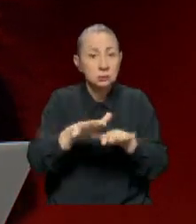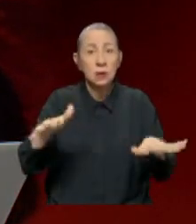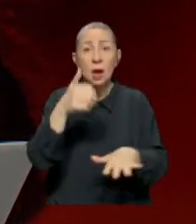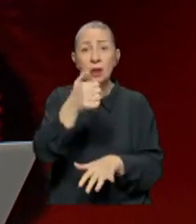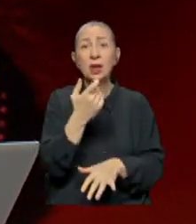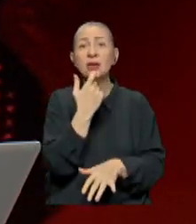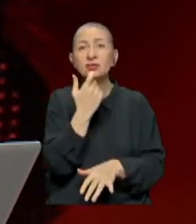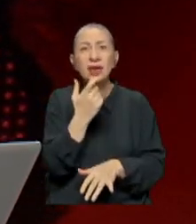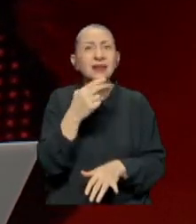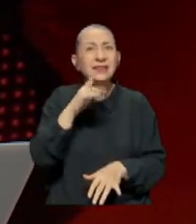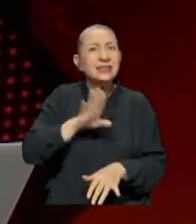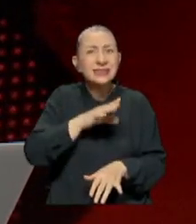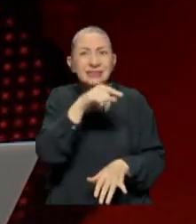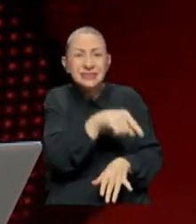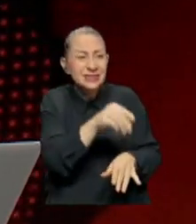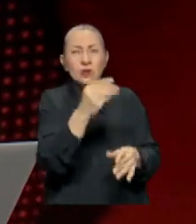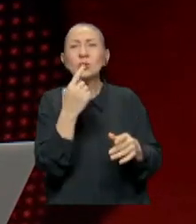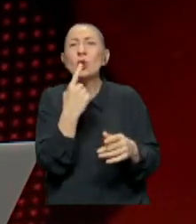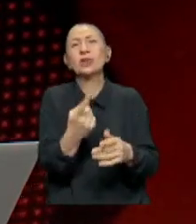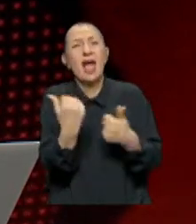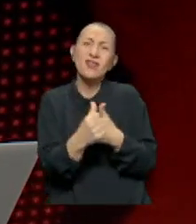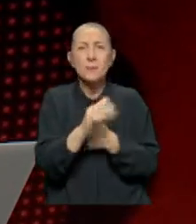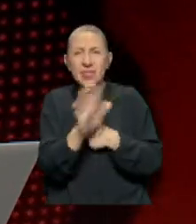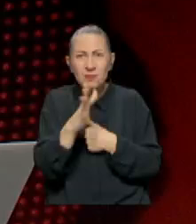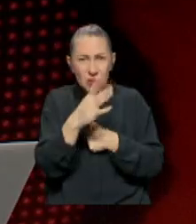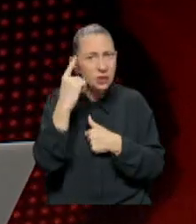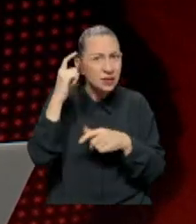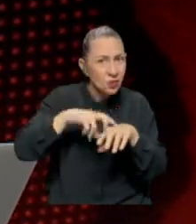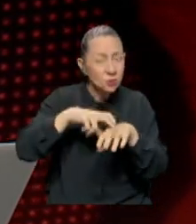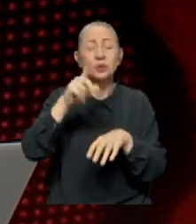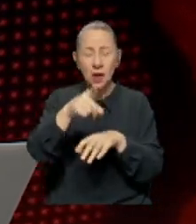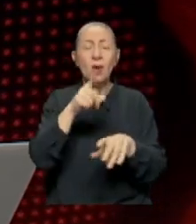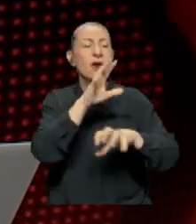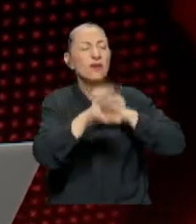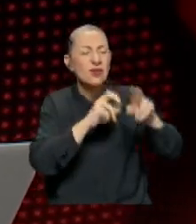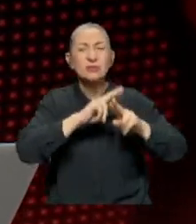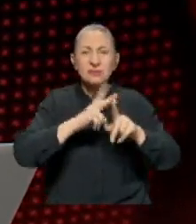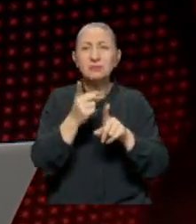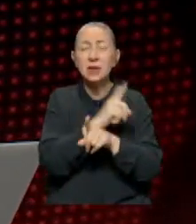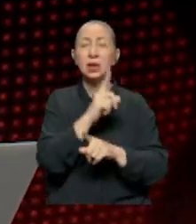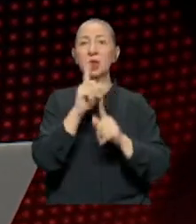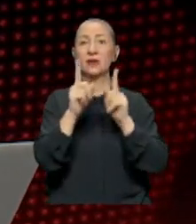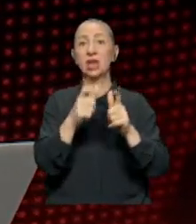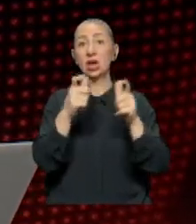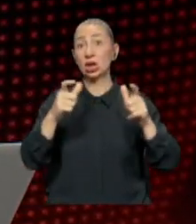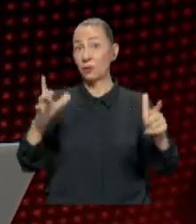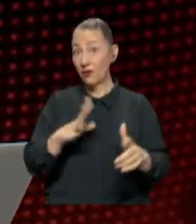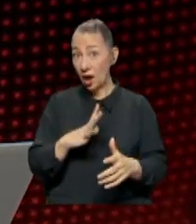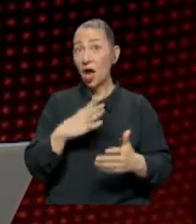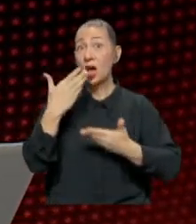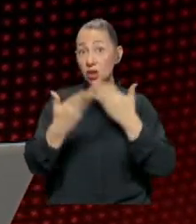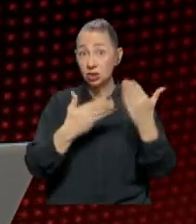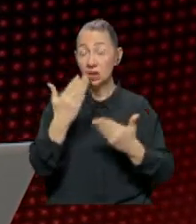6 yaşındaki kızın sözde evlilik adı altında cinsel istismara maruz kalması davasında gelişme var.